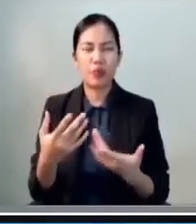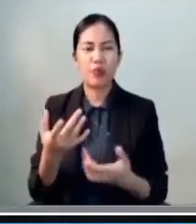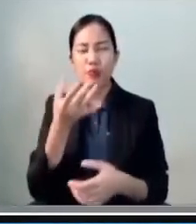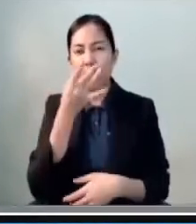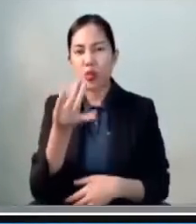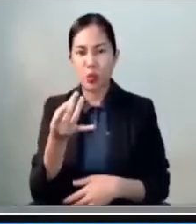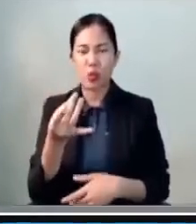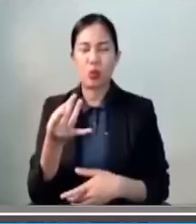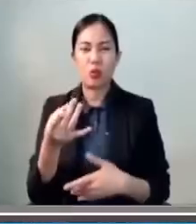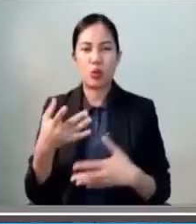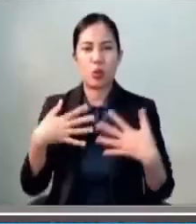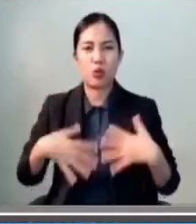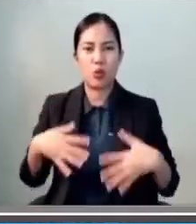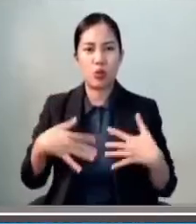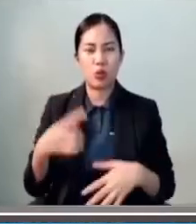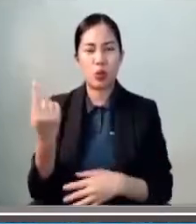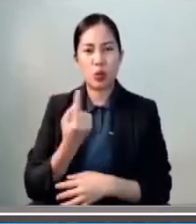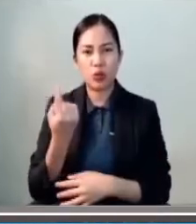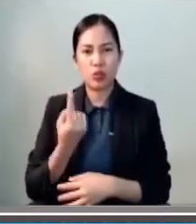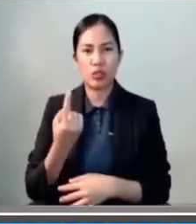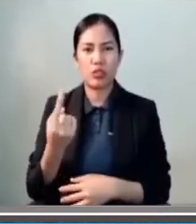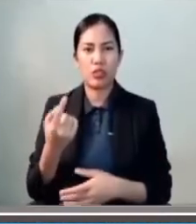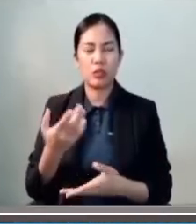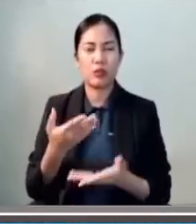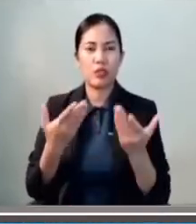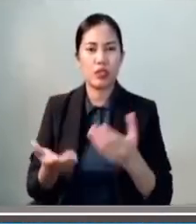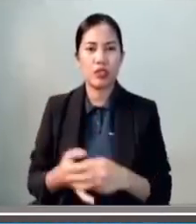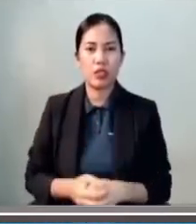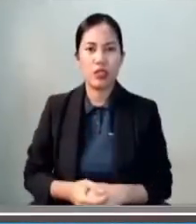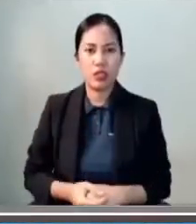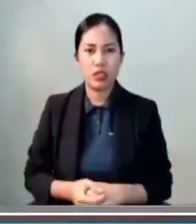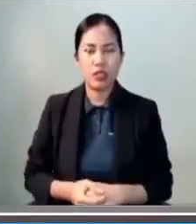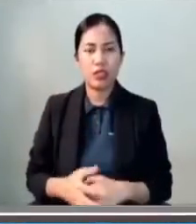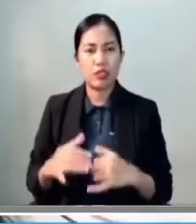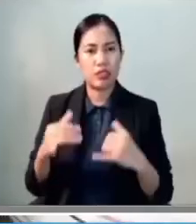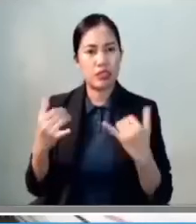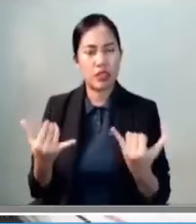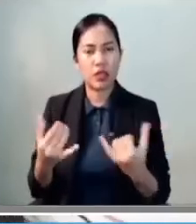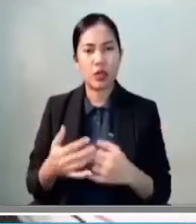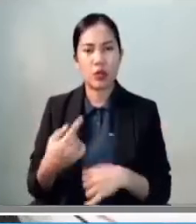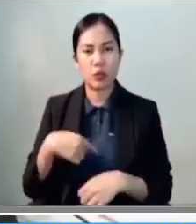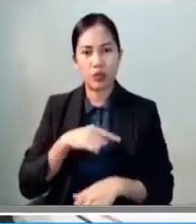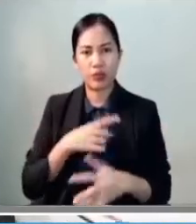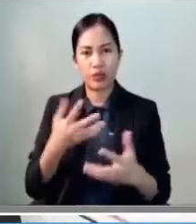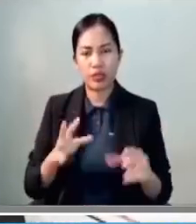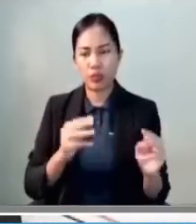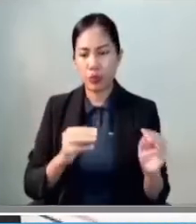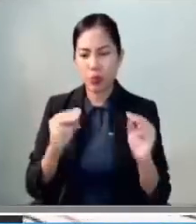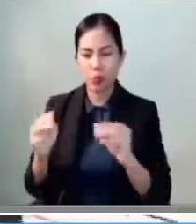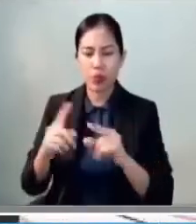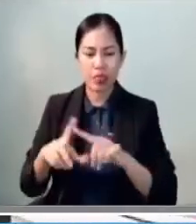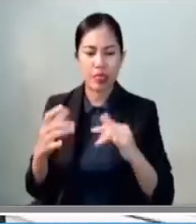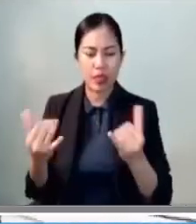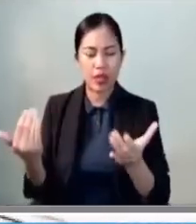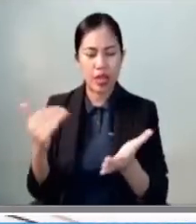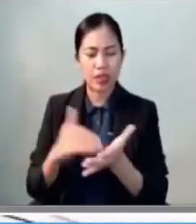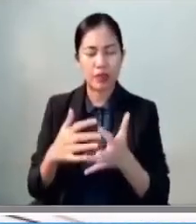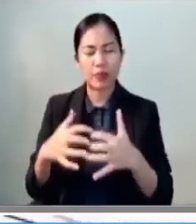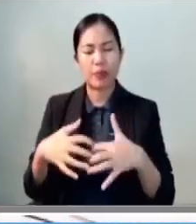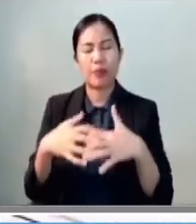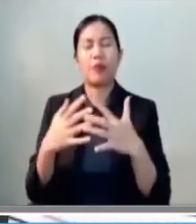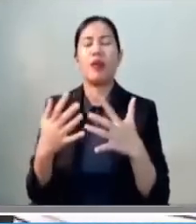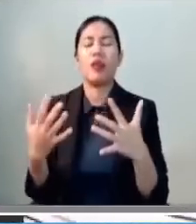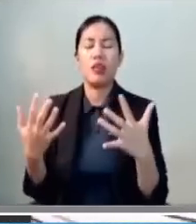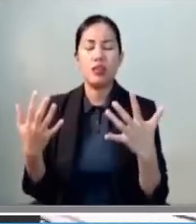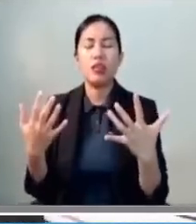gamit ko, inutang ko. Magsisimula ka na naman ng panibago, kalilipat lang namin dyan. Pero ang pamilya ni Ana Marie, walang nailigtas na